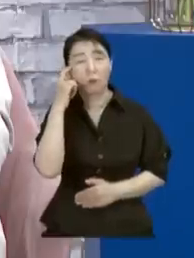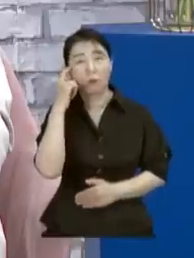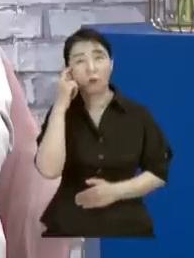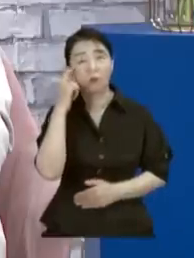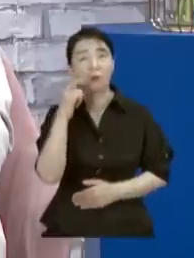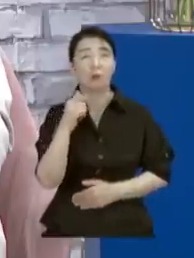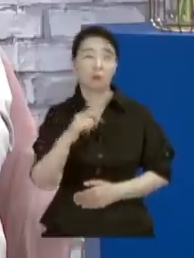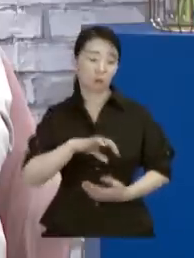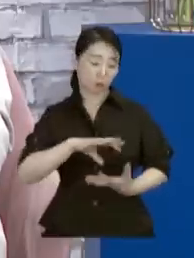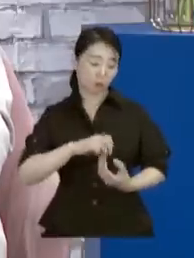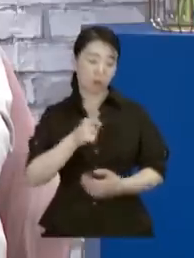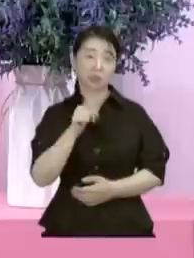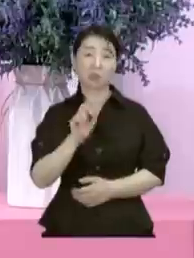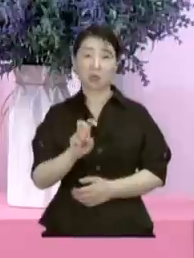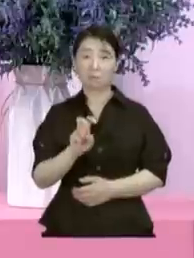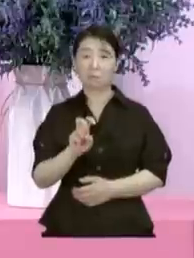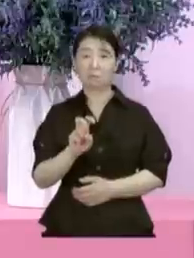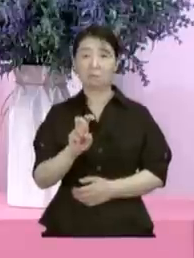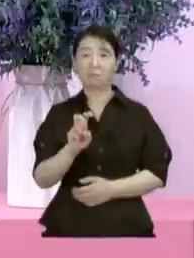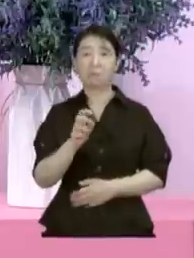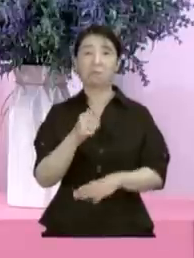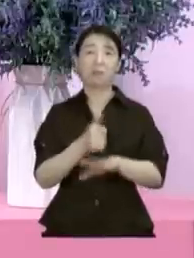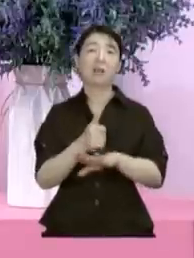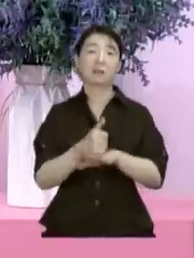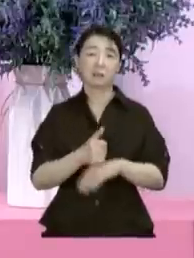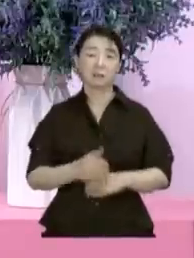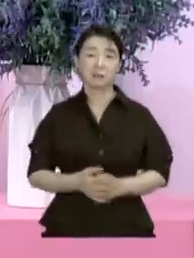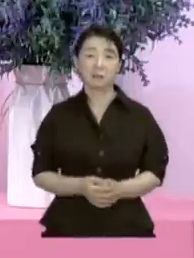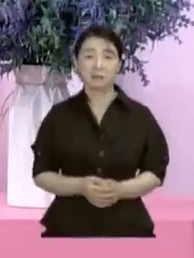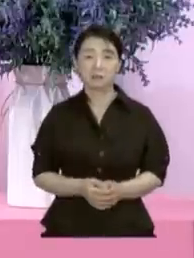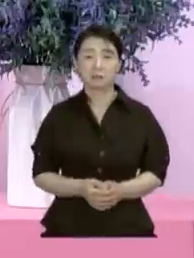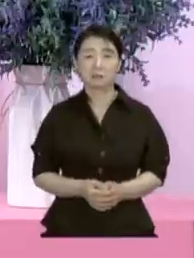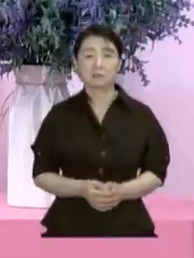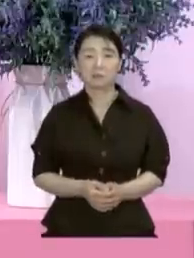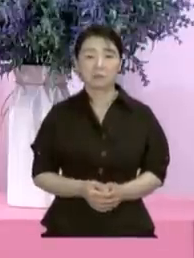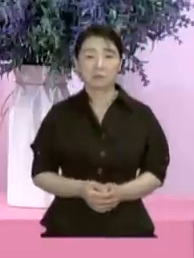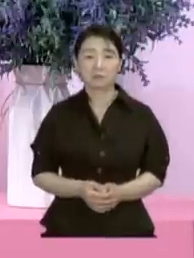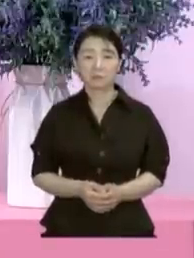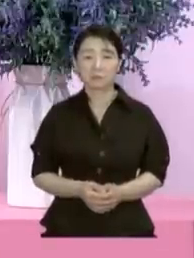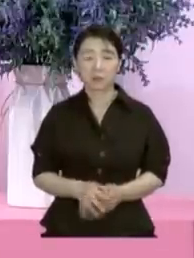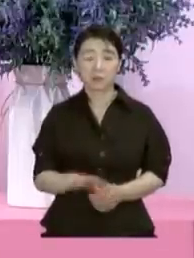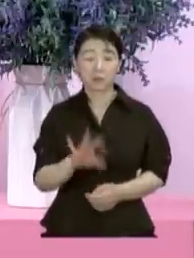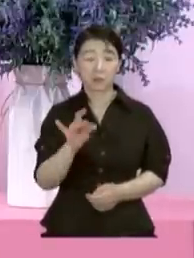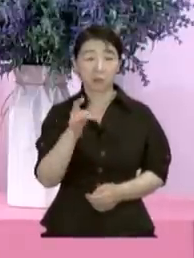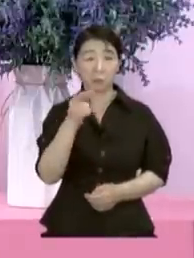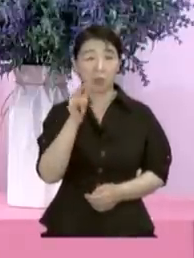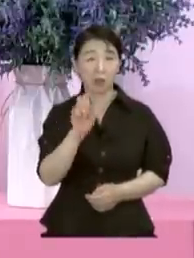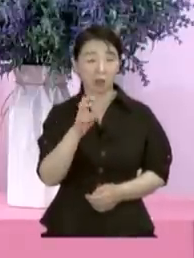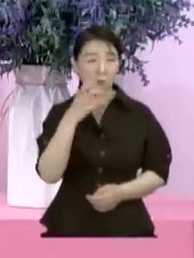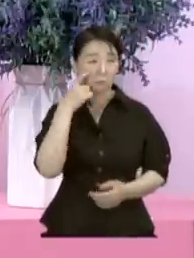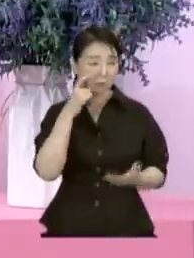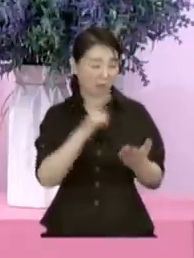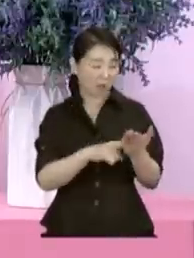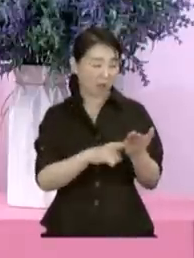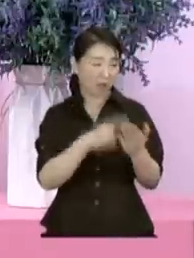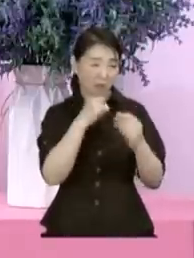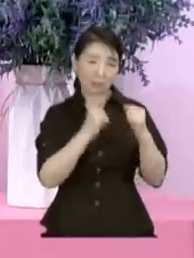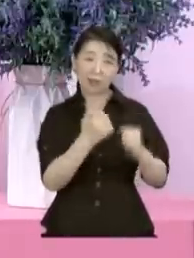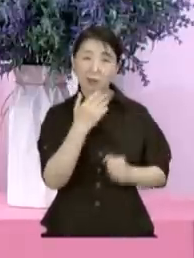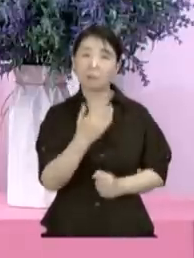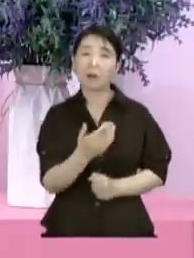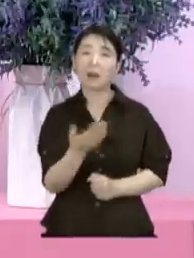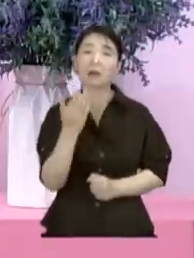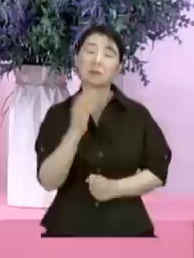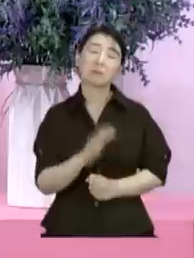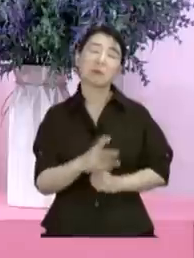위암 말기. 예, 우리 탈북민들이 이렇게 이런 뭐 초기에 발견되면 정말 살 수가 있는데 예. 이런 분들이